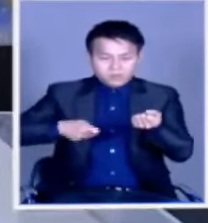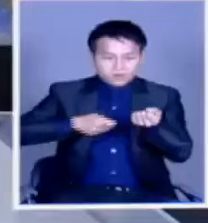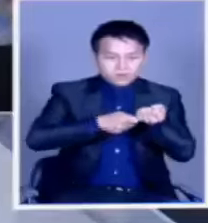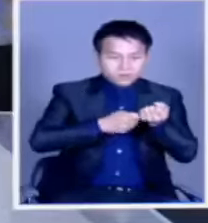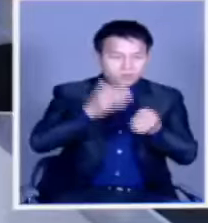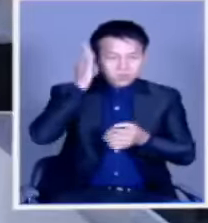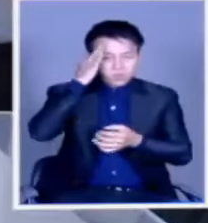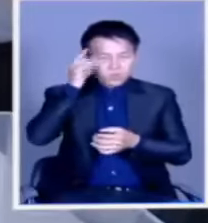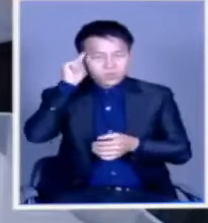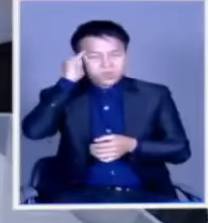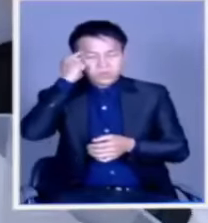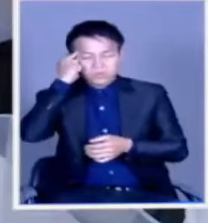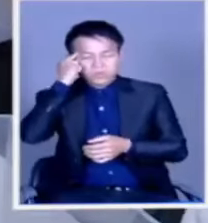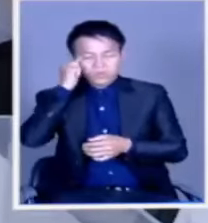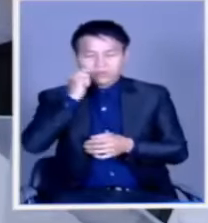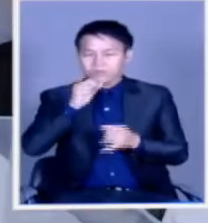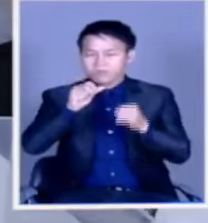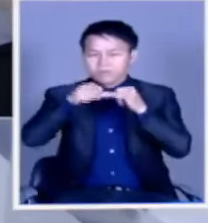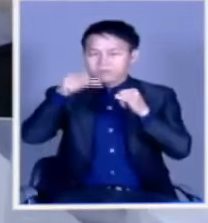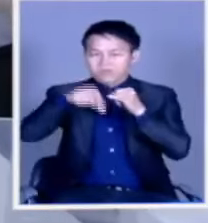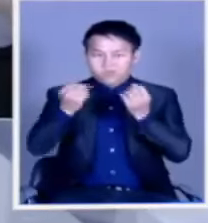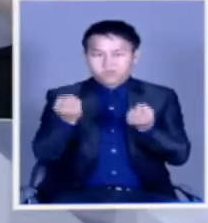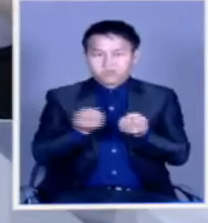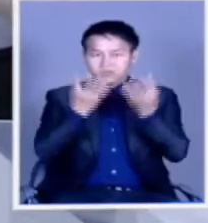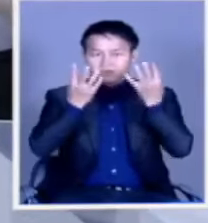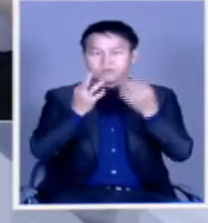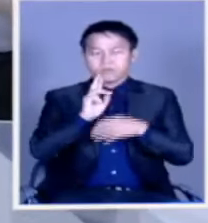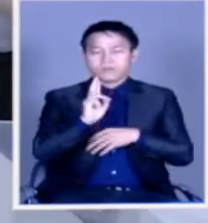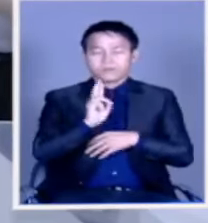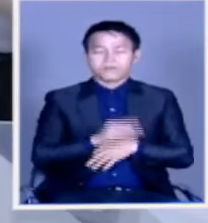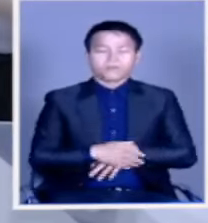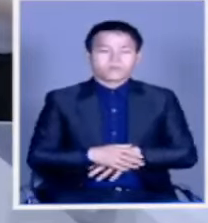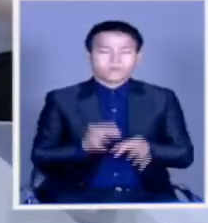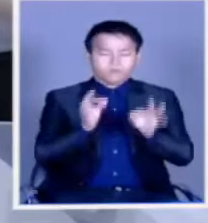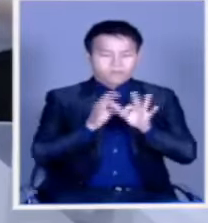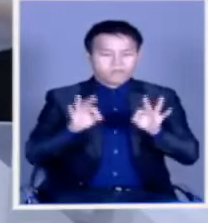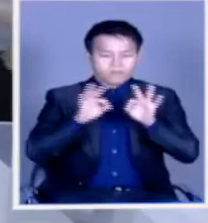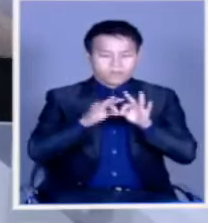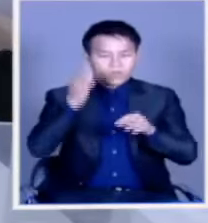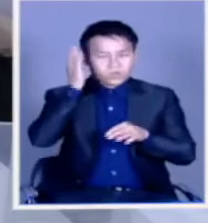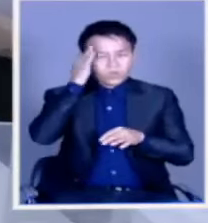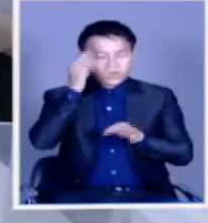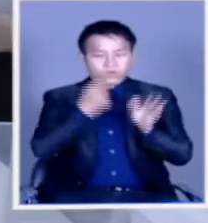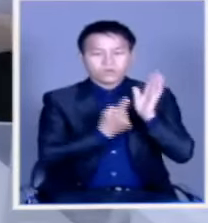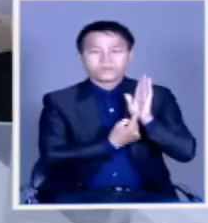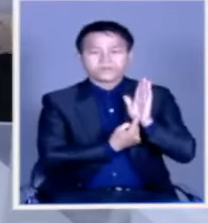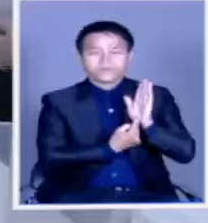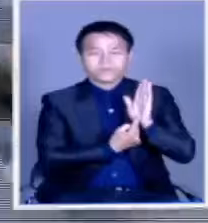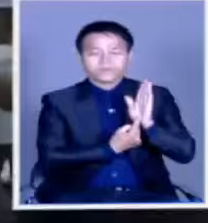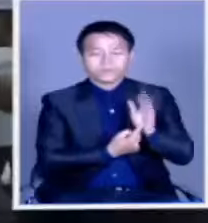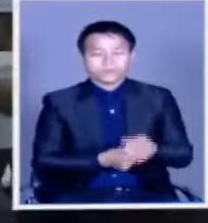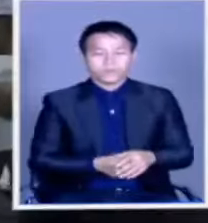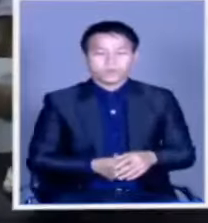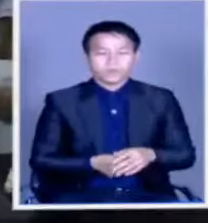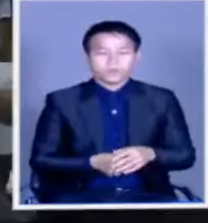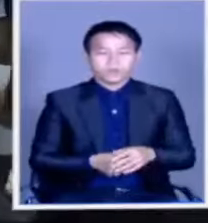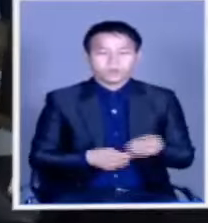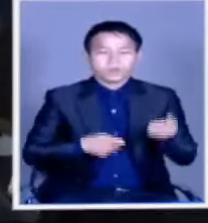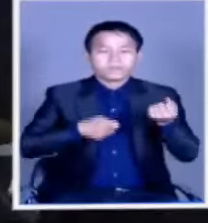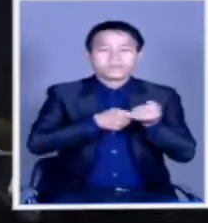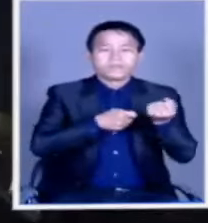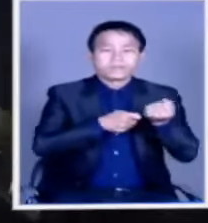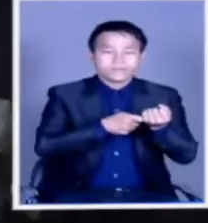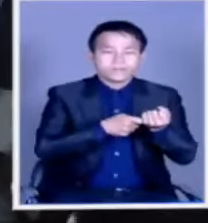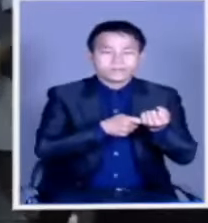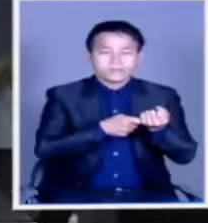ถนะมันอาจจะมีความเสี่ยงเกี่ยวกับรถไฟฟ้านี่เฮามาเบิ่งเนาะสมมุติว่าสาบันไป